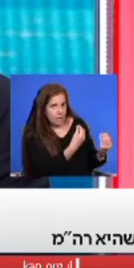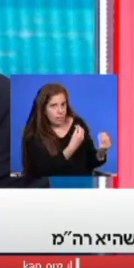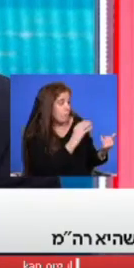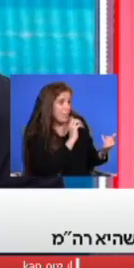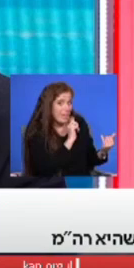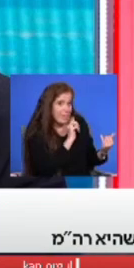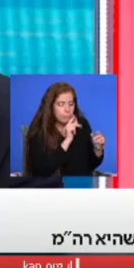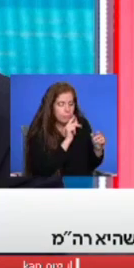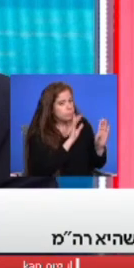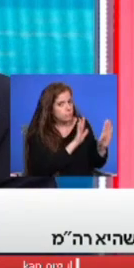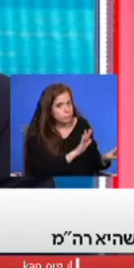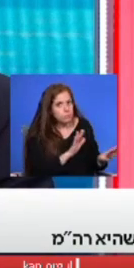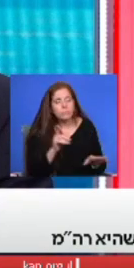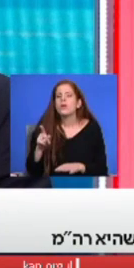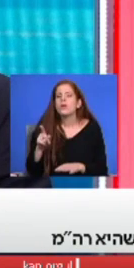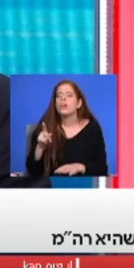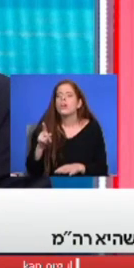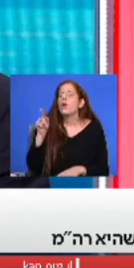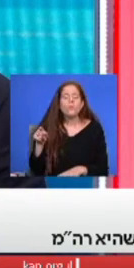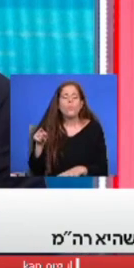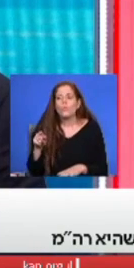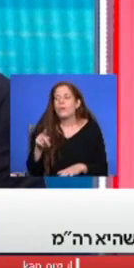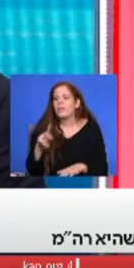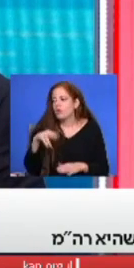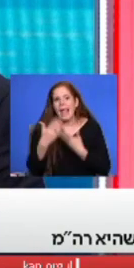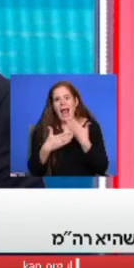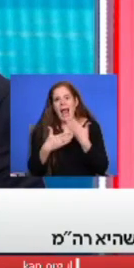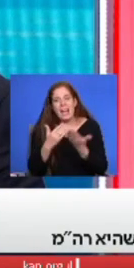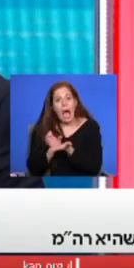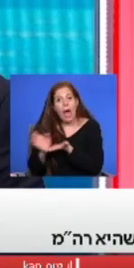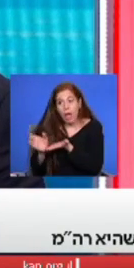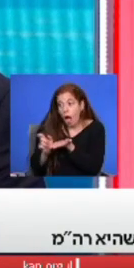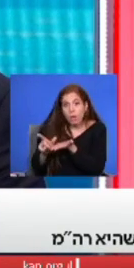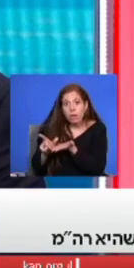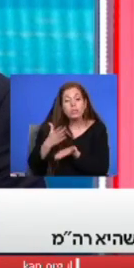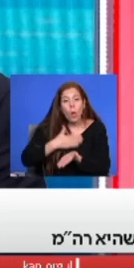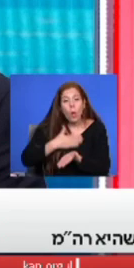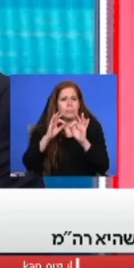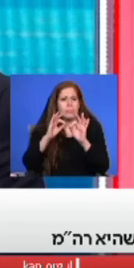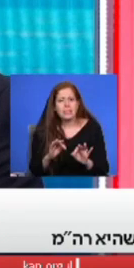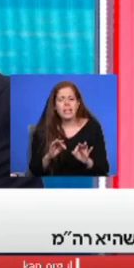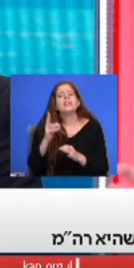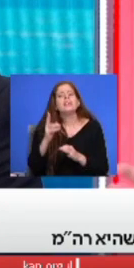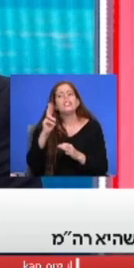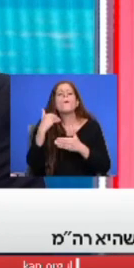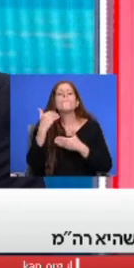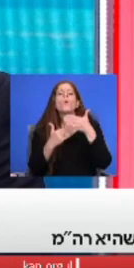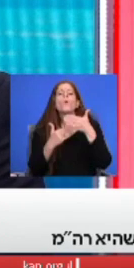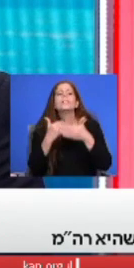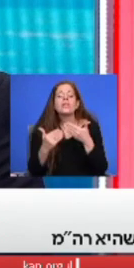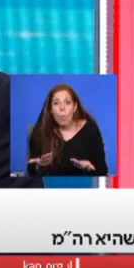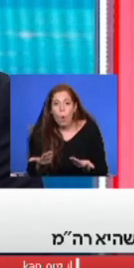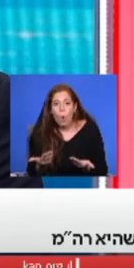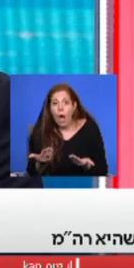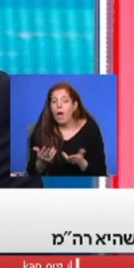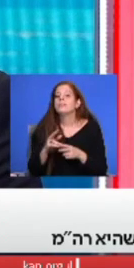שהוא מודח, ולא יודיע, יש תהליך הדחה. רוצה להדיח, יתכבד, יוציא לו נייר, יקרא לו, יש פרוצדורה. אבל היא לא עושה, זה לא הייתה